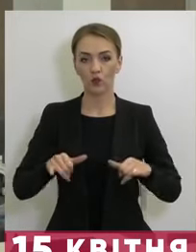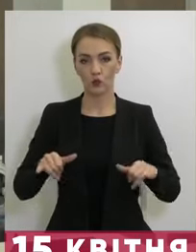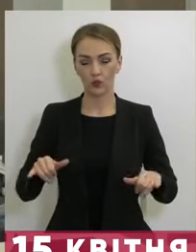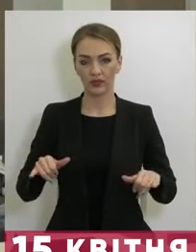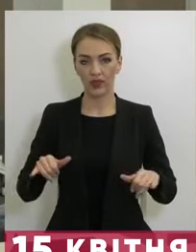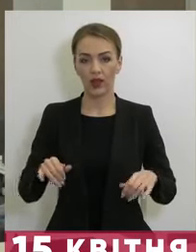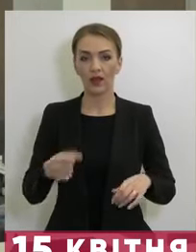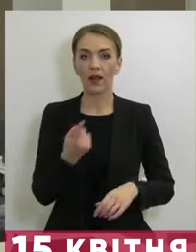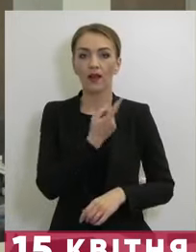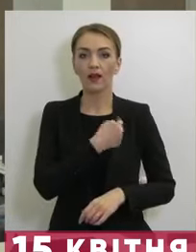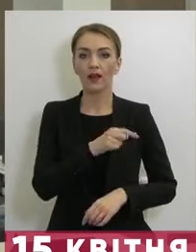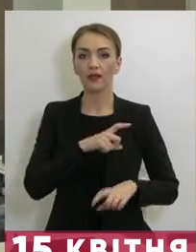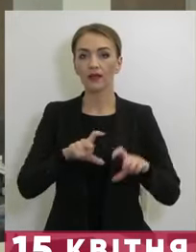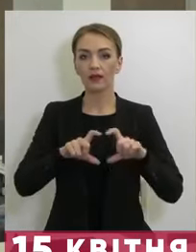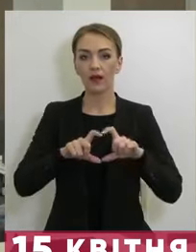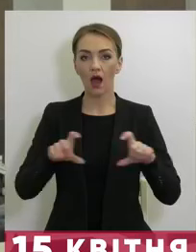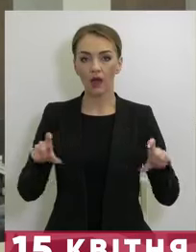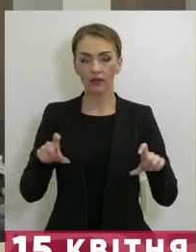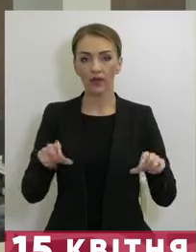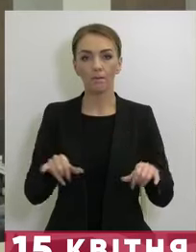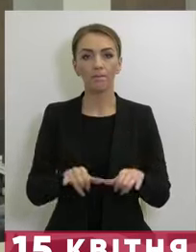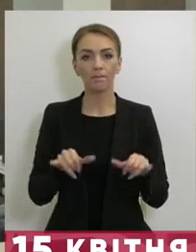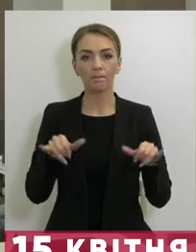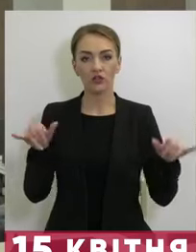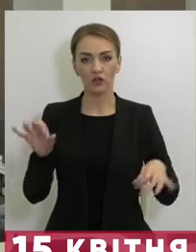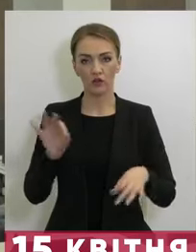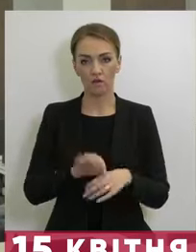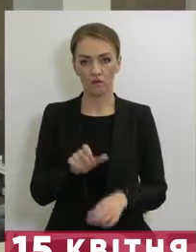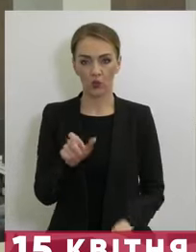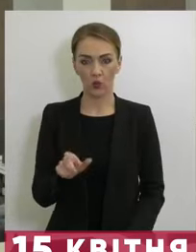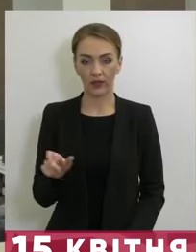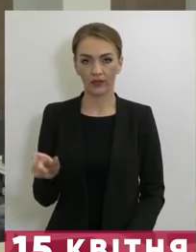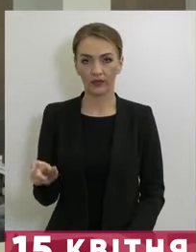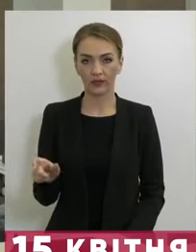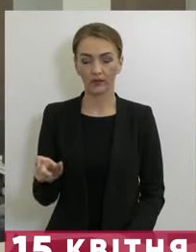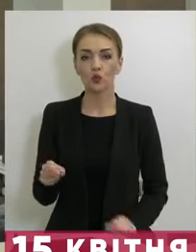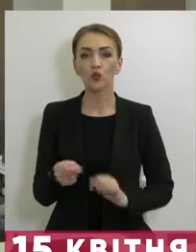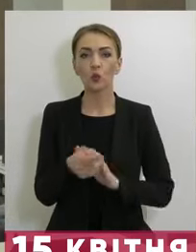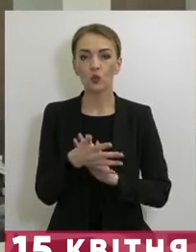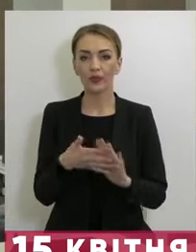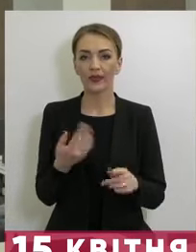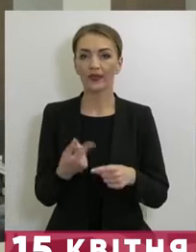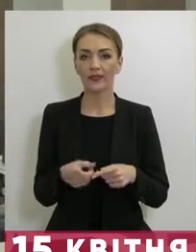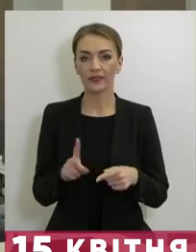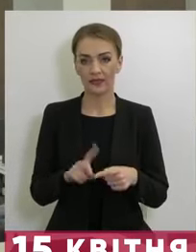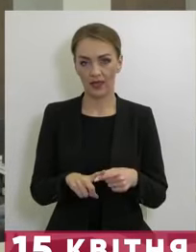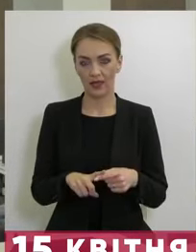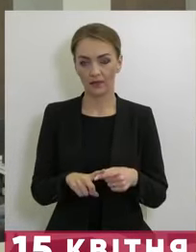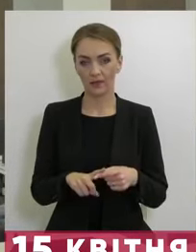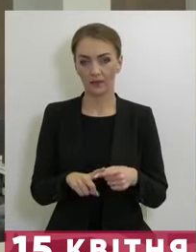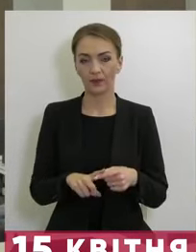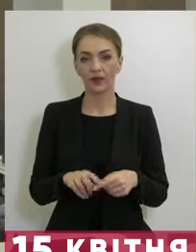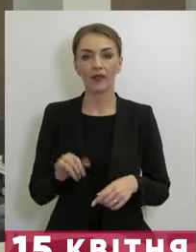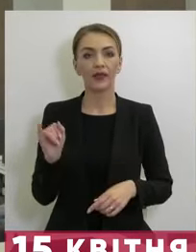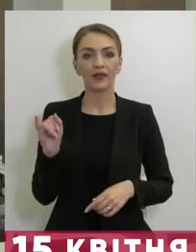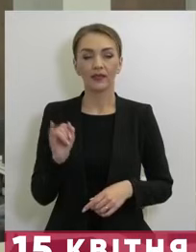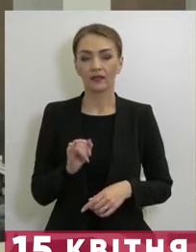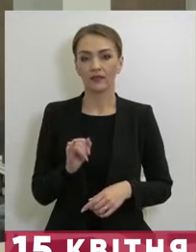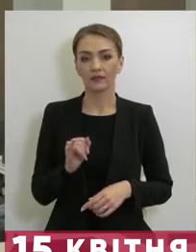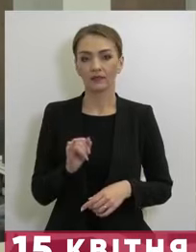розповсюджується. В лікарнях все більше хворих. Зрозумійте це і не